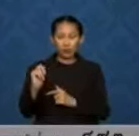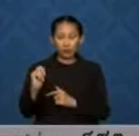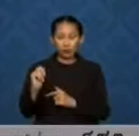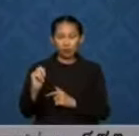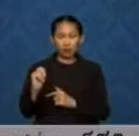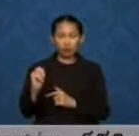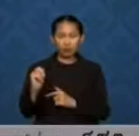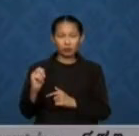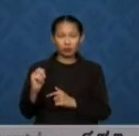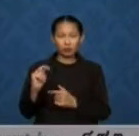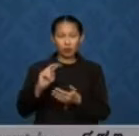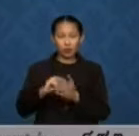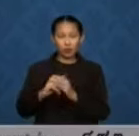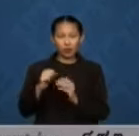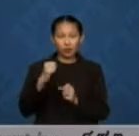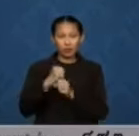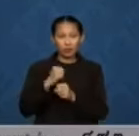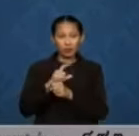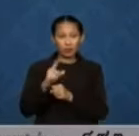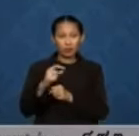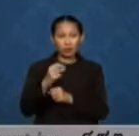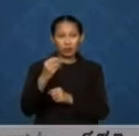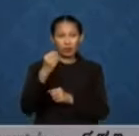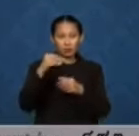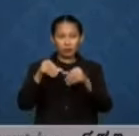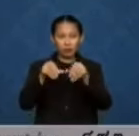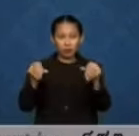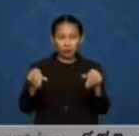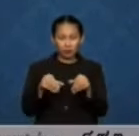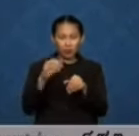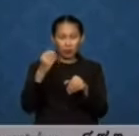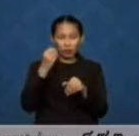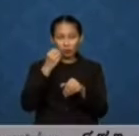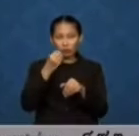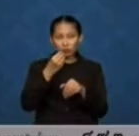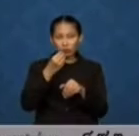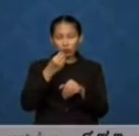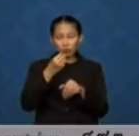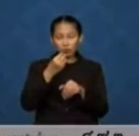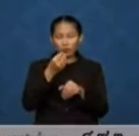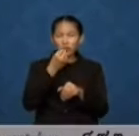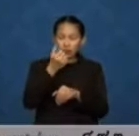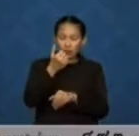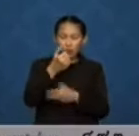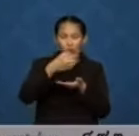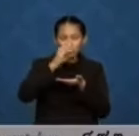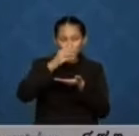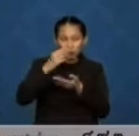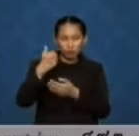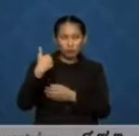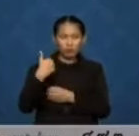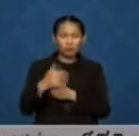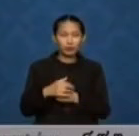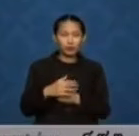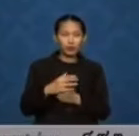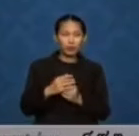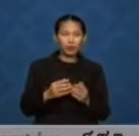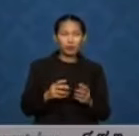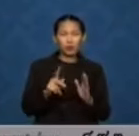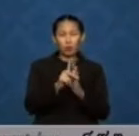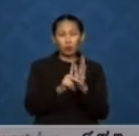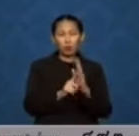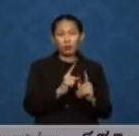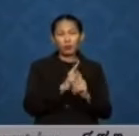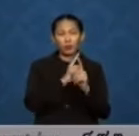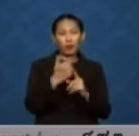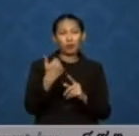คือเจ้าตัวที่ผลิตรังนกให้กับพวกเราได้รับประทานกันค่ะสถานภาพทางกฎหมายค่ะของนกแอ่นหรือนกแอ่นกินรัง